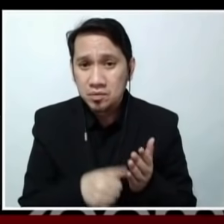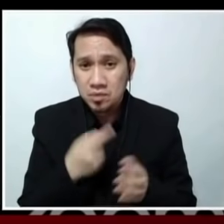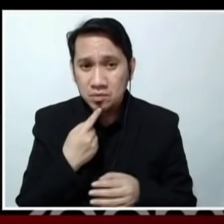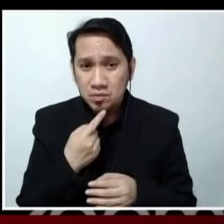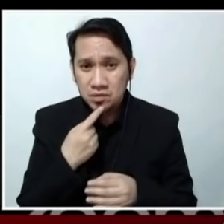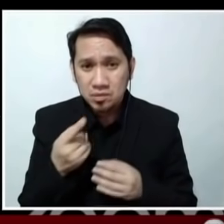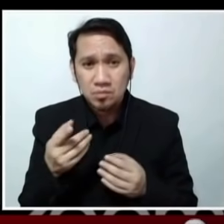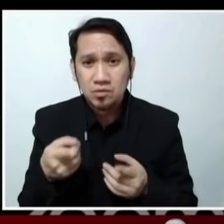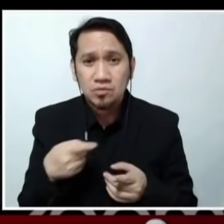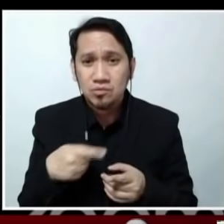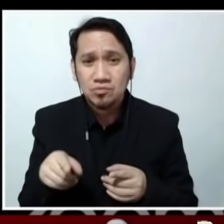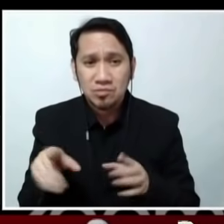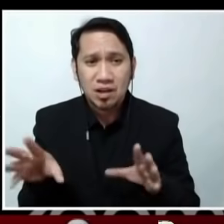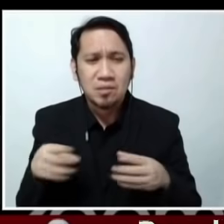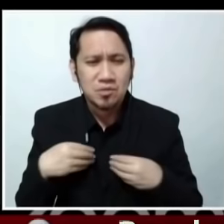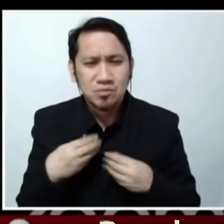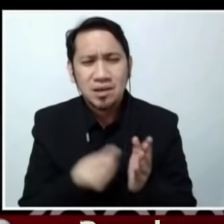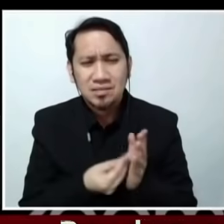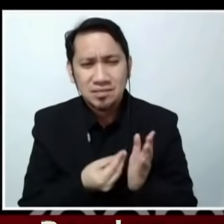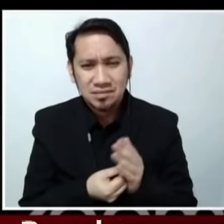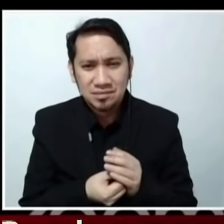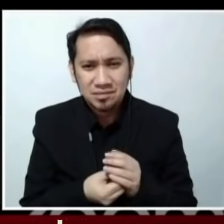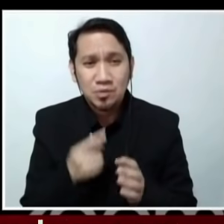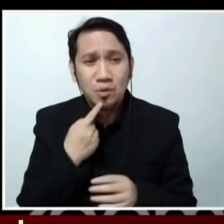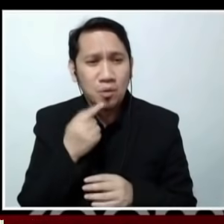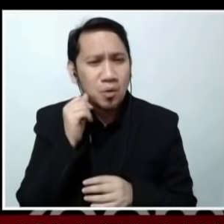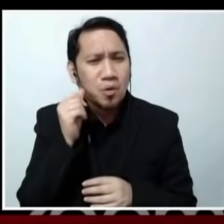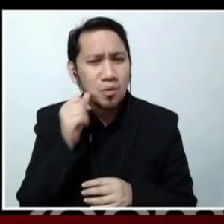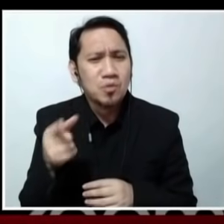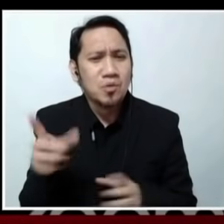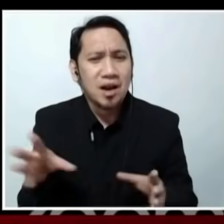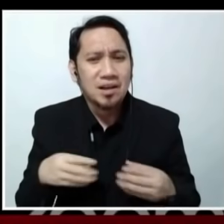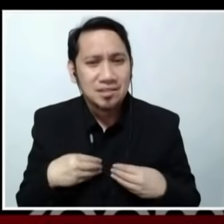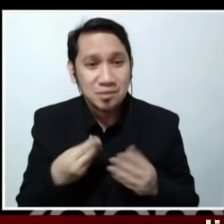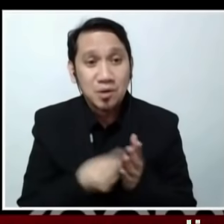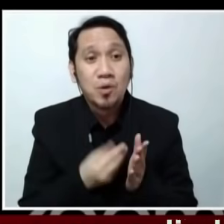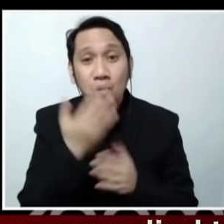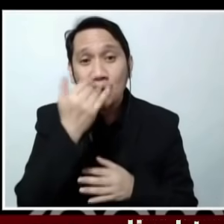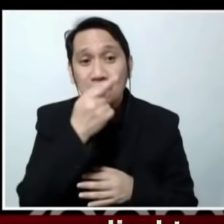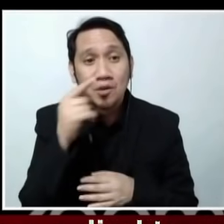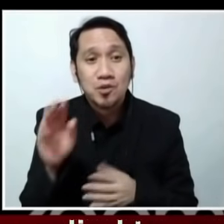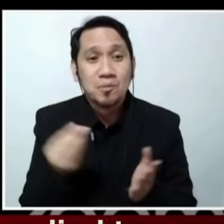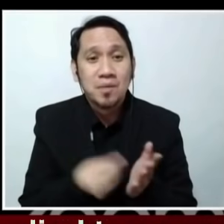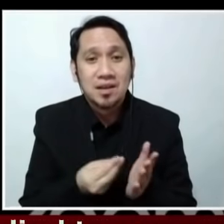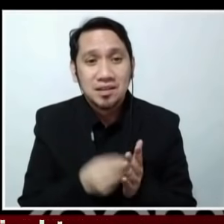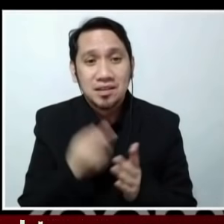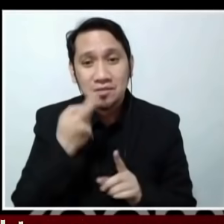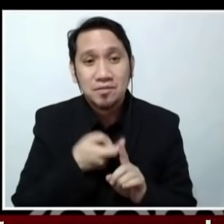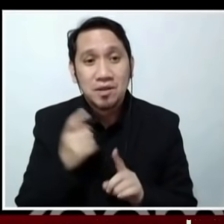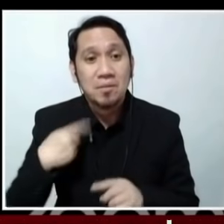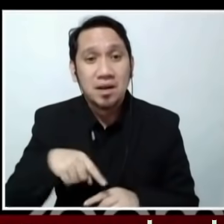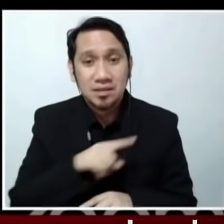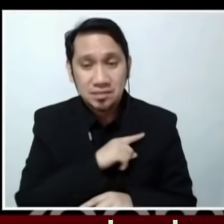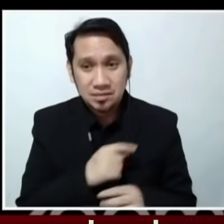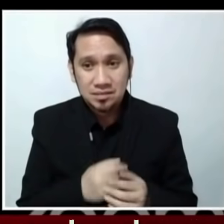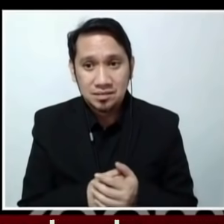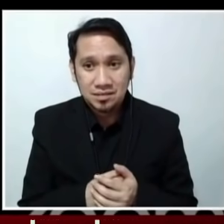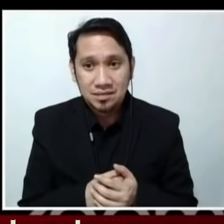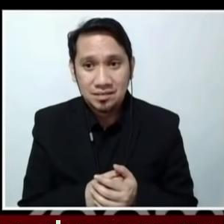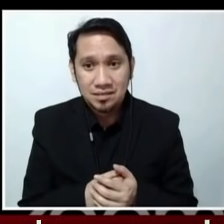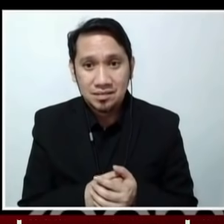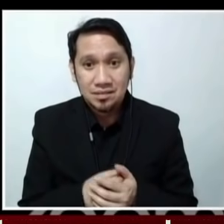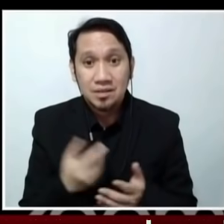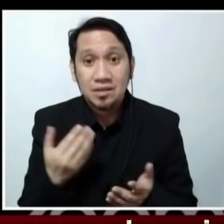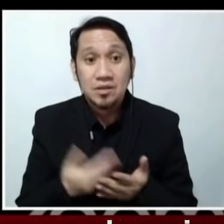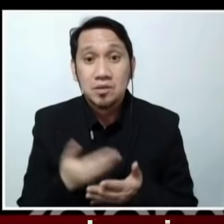tao, tanggapin nyo. Parati ko sinasabi, tanggapin nyo kasi galing din naman yan sa atin. Yung pinambibili